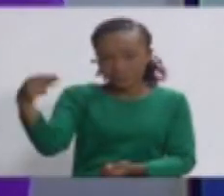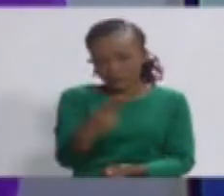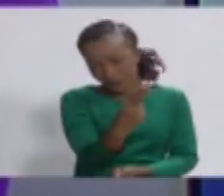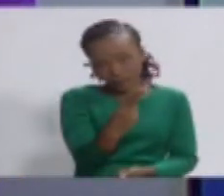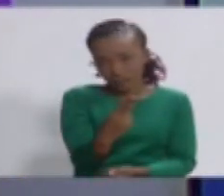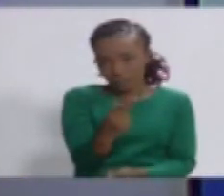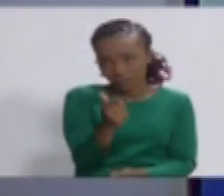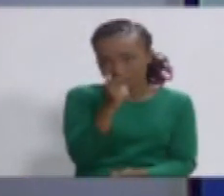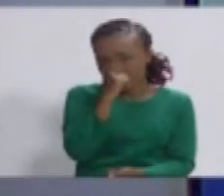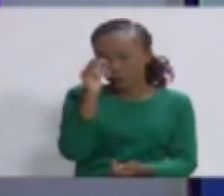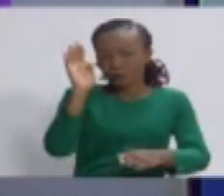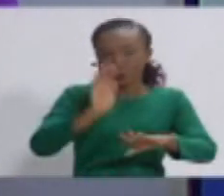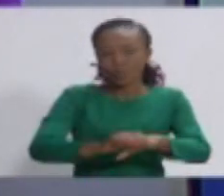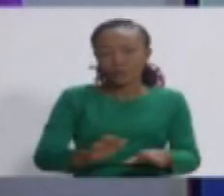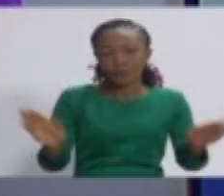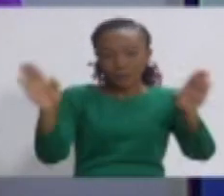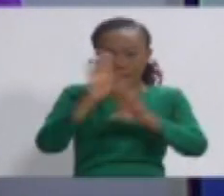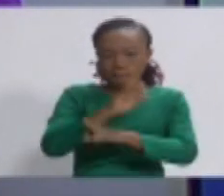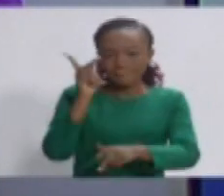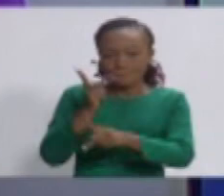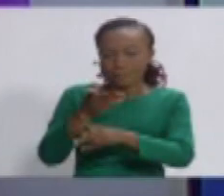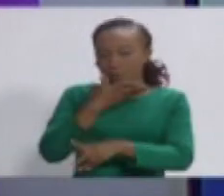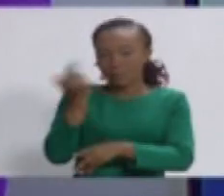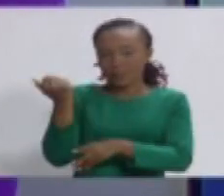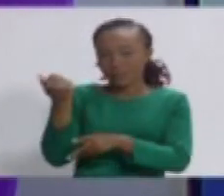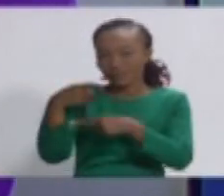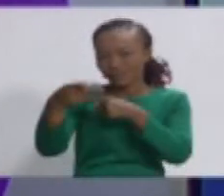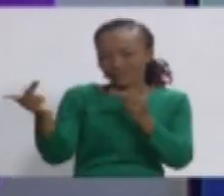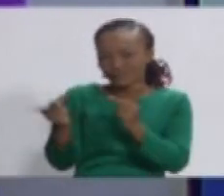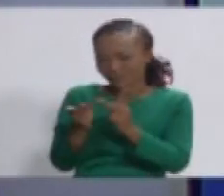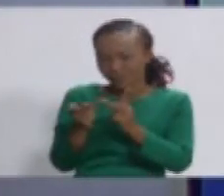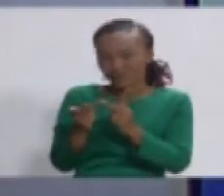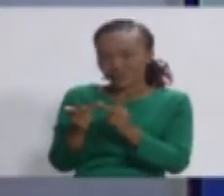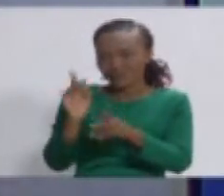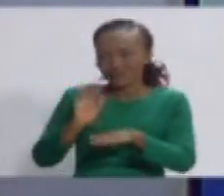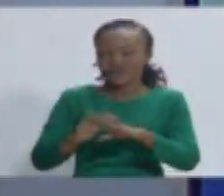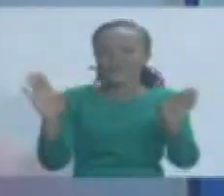tunawapatia usiku gani? Usiku mwanana na tuweke pema moyoni. Habari ndo hiyo.